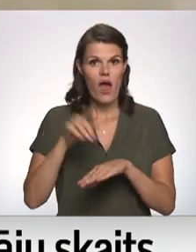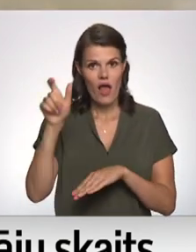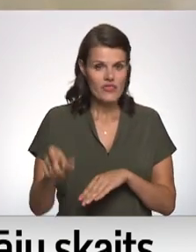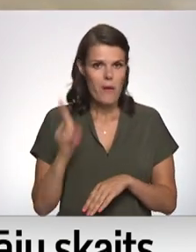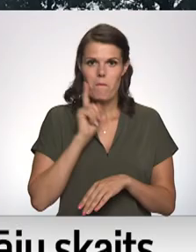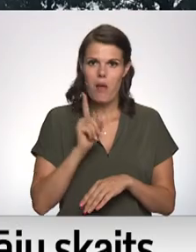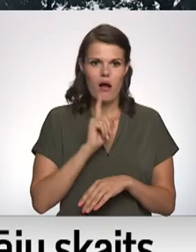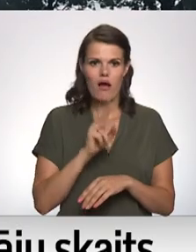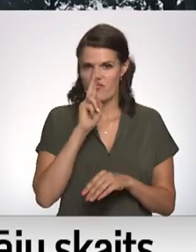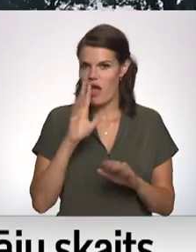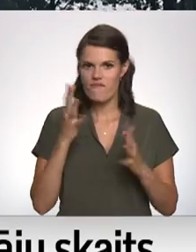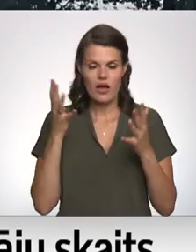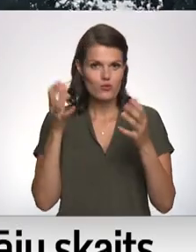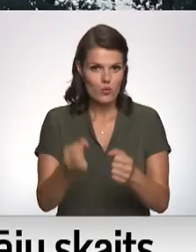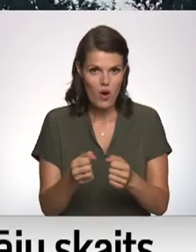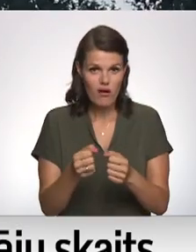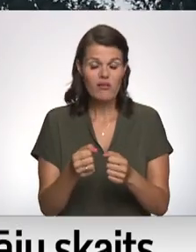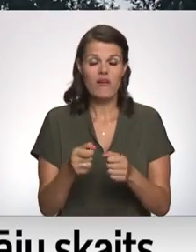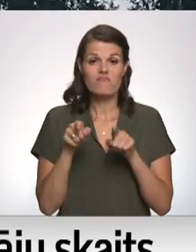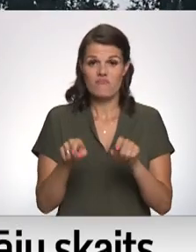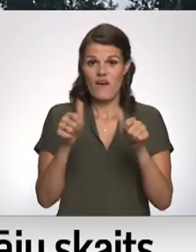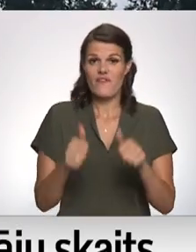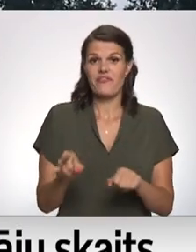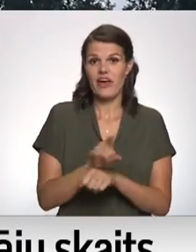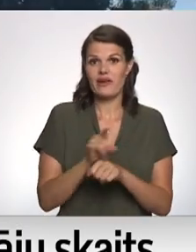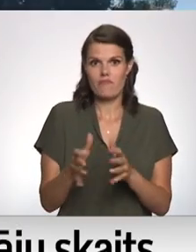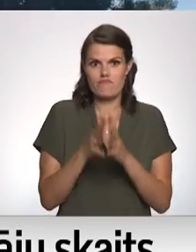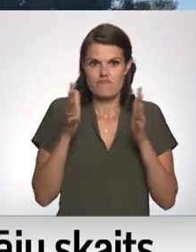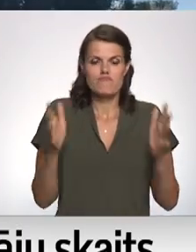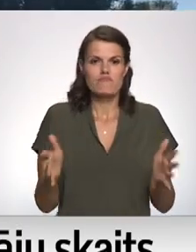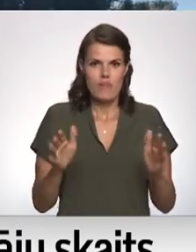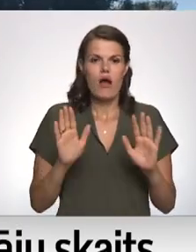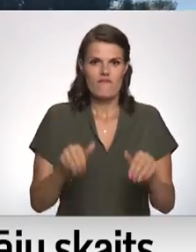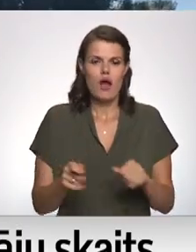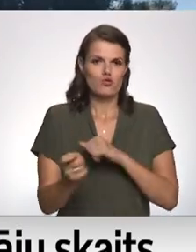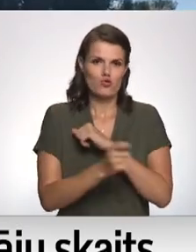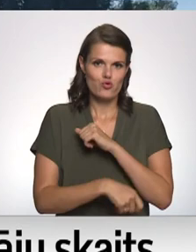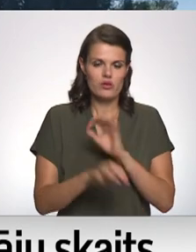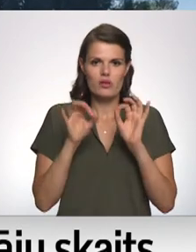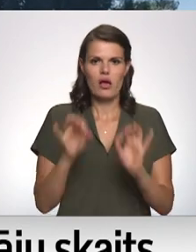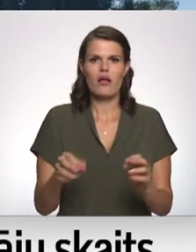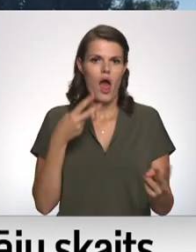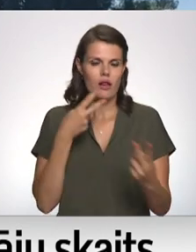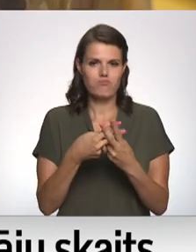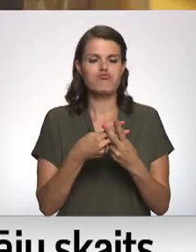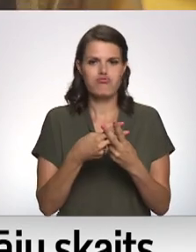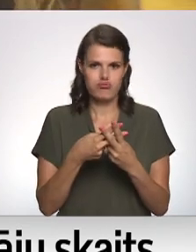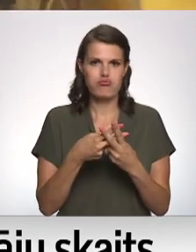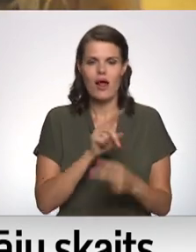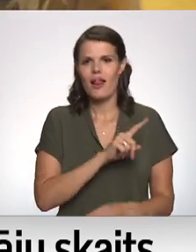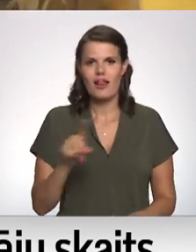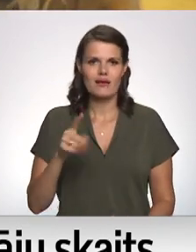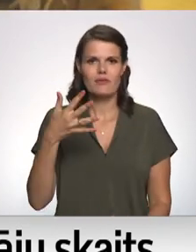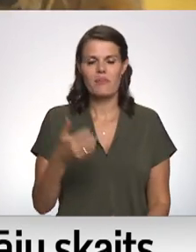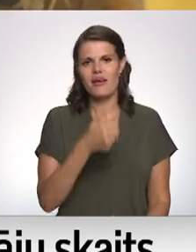nav izdevies notvert. Jāatzīmē, ka šāda veida krāpšana lielā apmērā var tikt sodīta ar reālu brīvības atņemšanu līdz